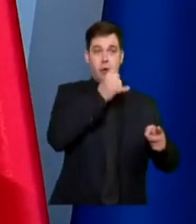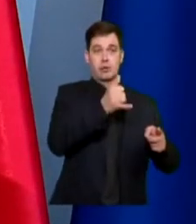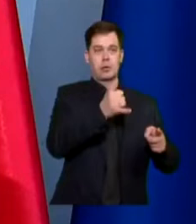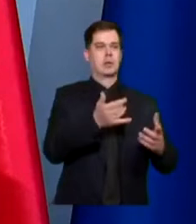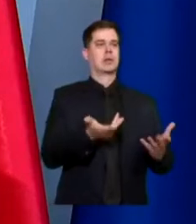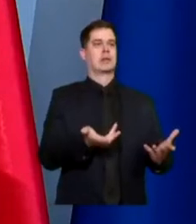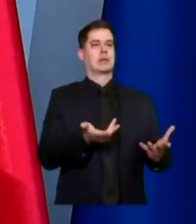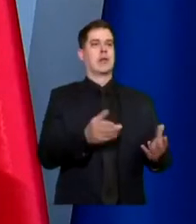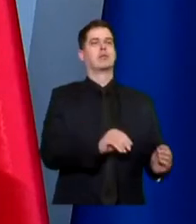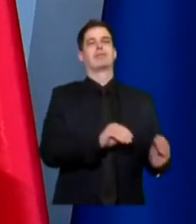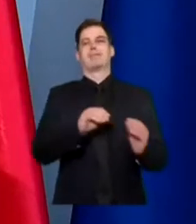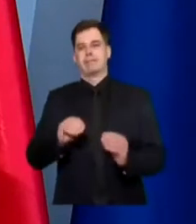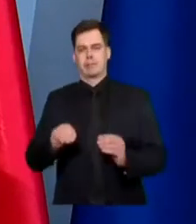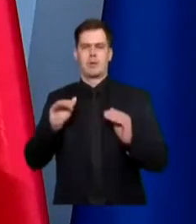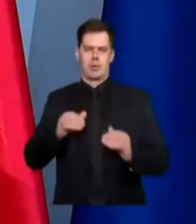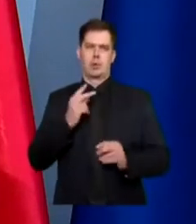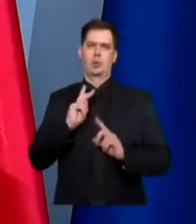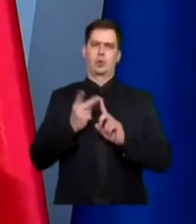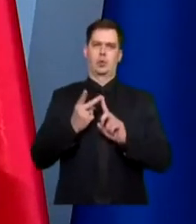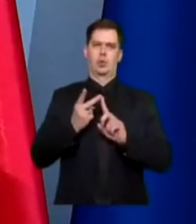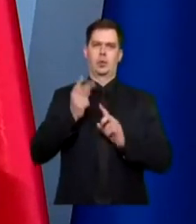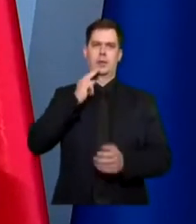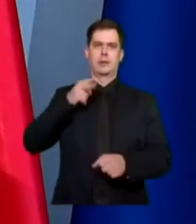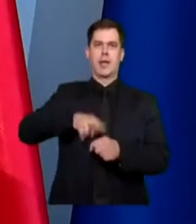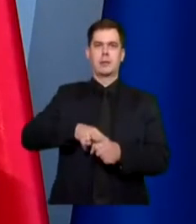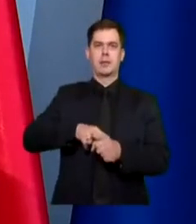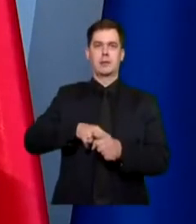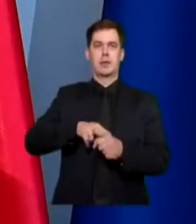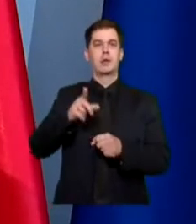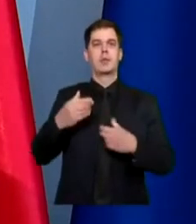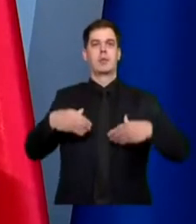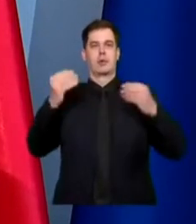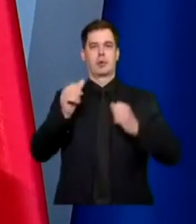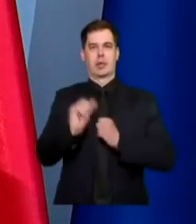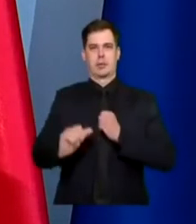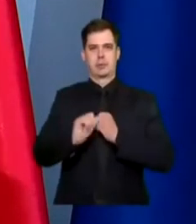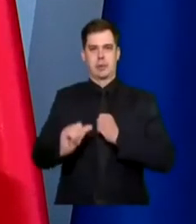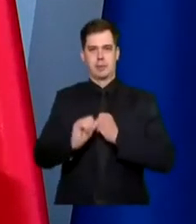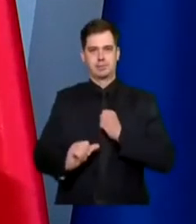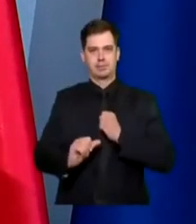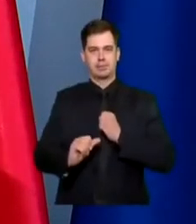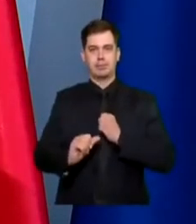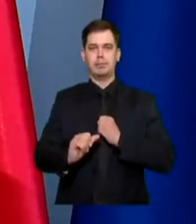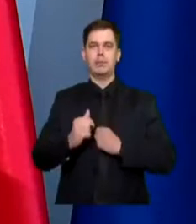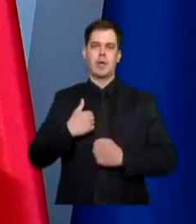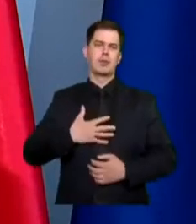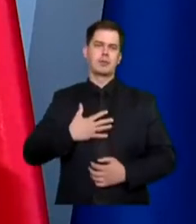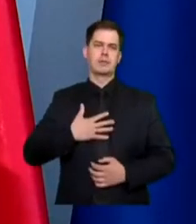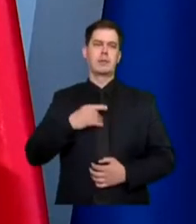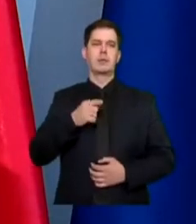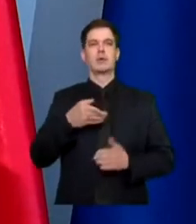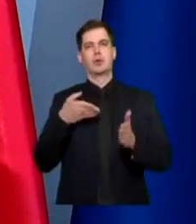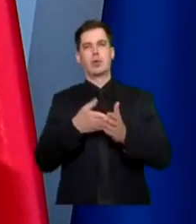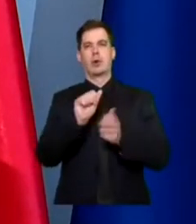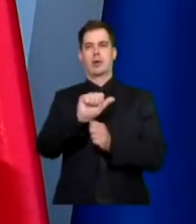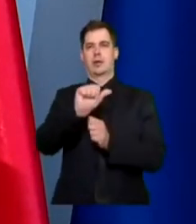pierwszym terminie, tak aby ten egzamin dodatkowy mógł być na początku lipca. I wówczas przewidujemy, że mniej więcej do